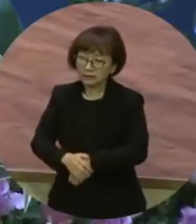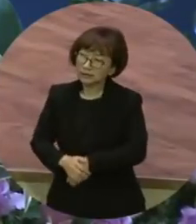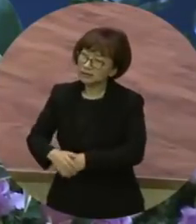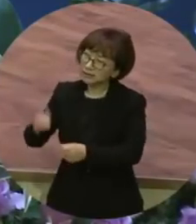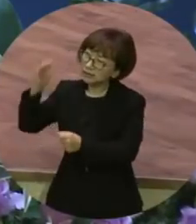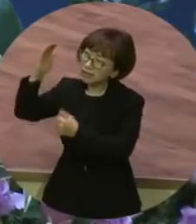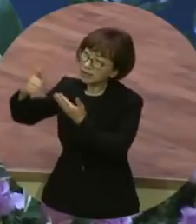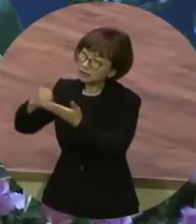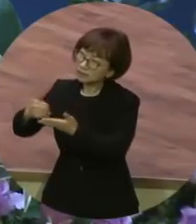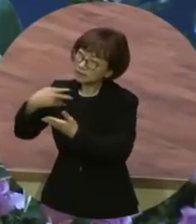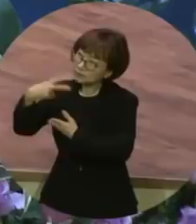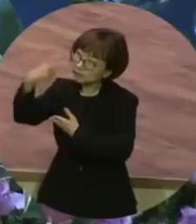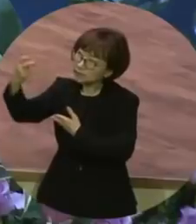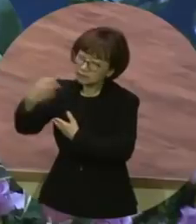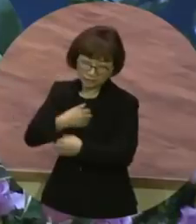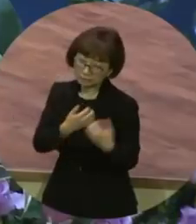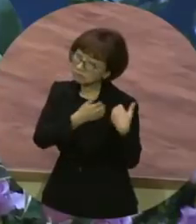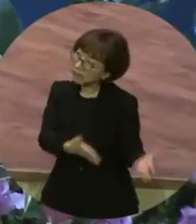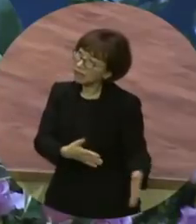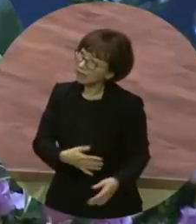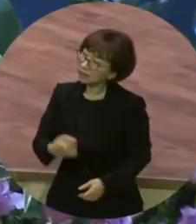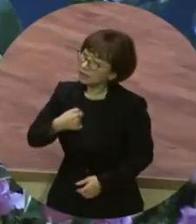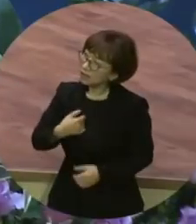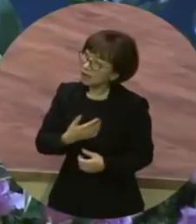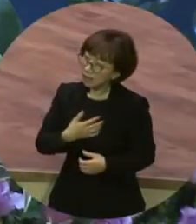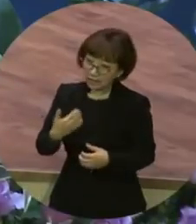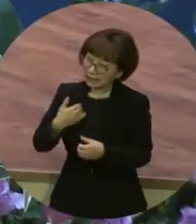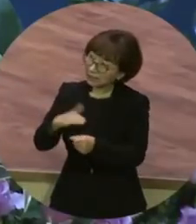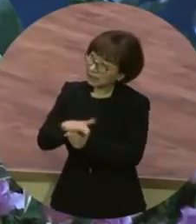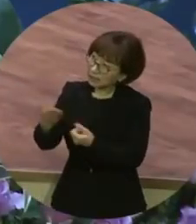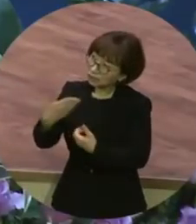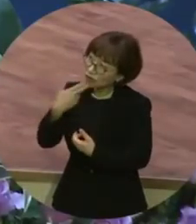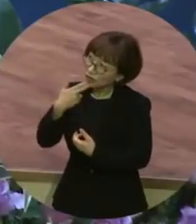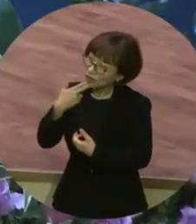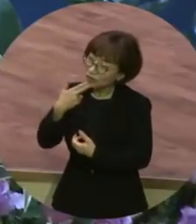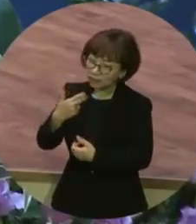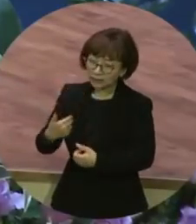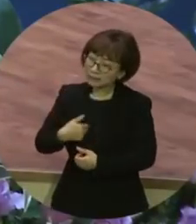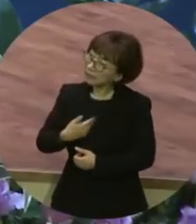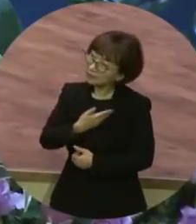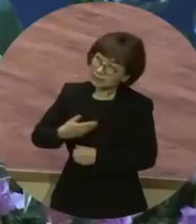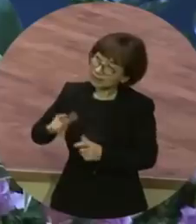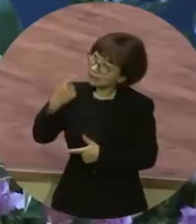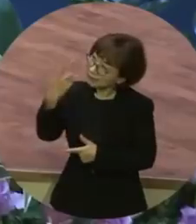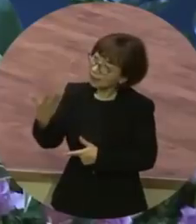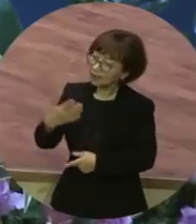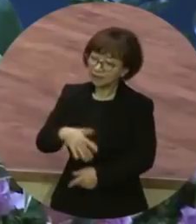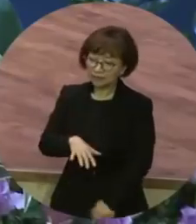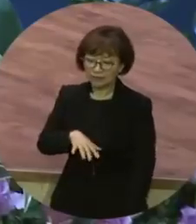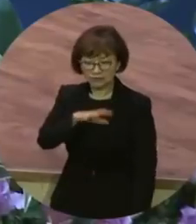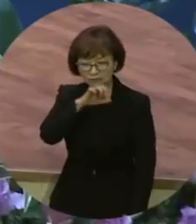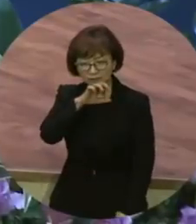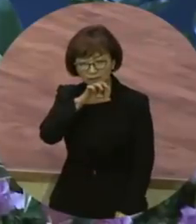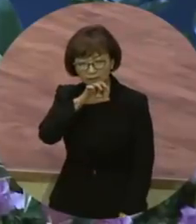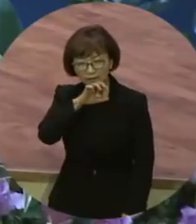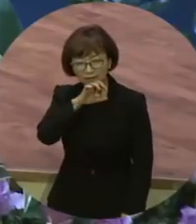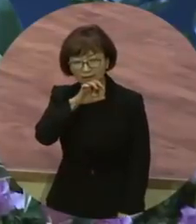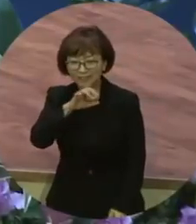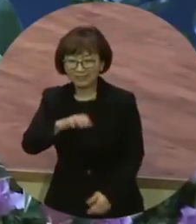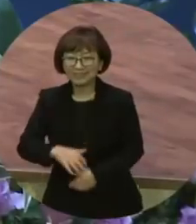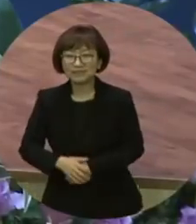지금? 나를 사랑하지 않으시나? 나는 제자의 그릇이 아닌가? 바울도 그렇게 느꼈을 수도